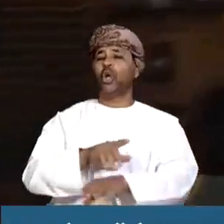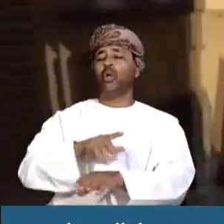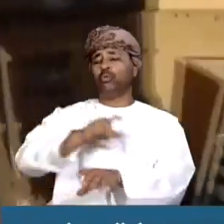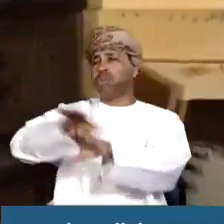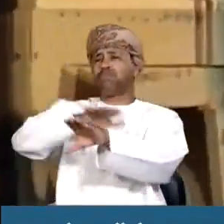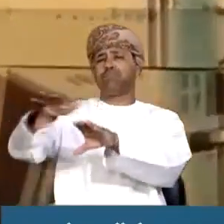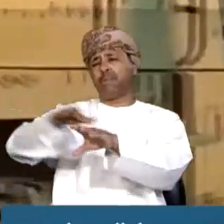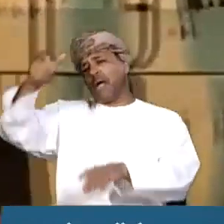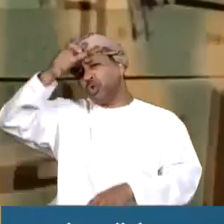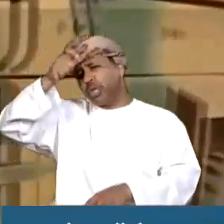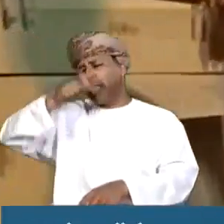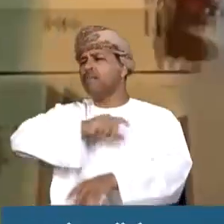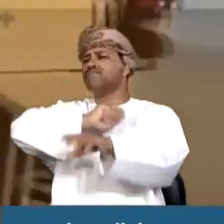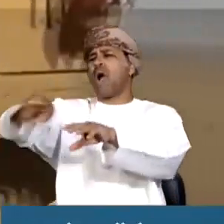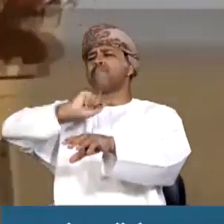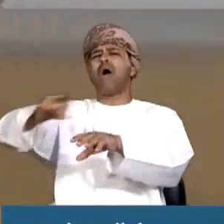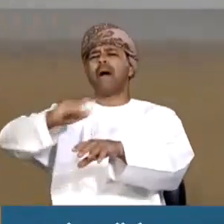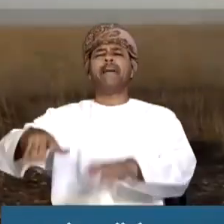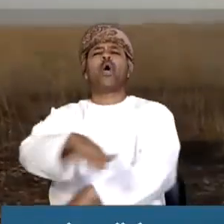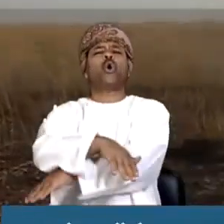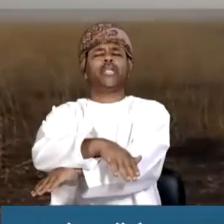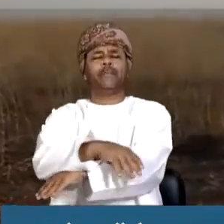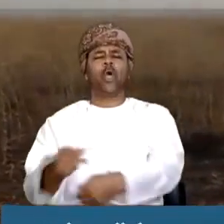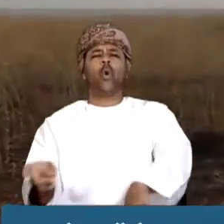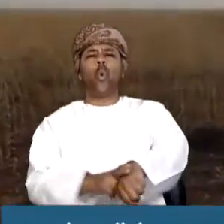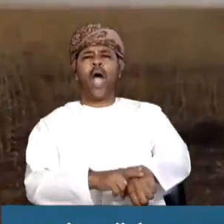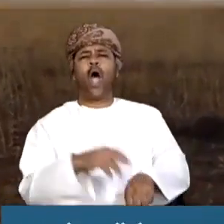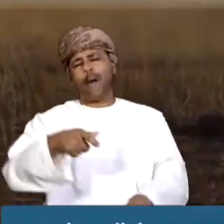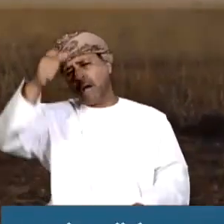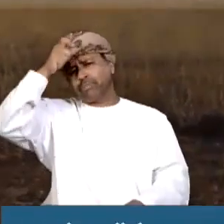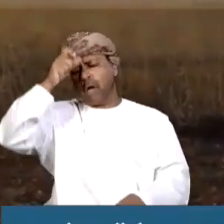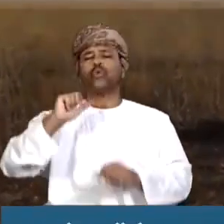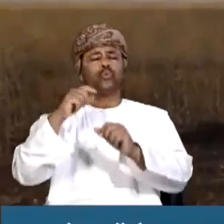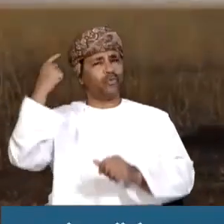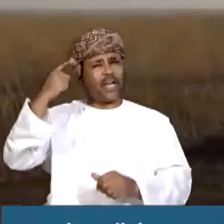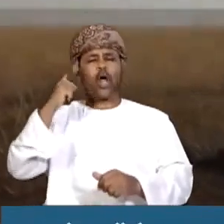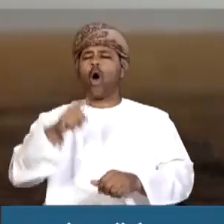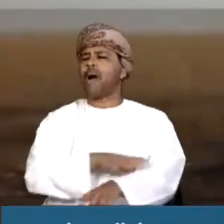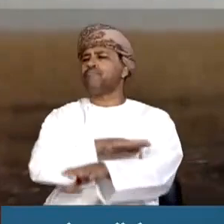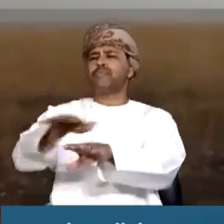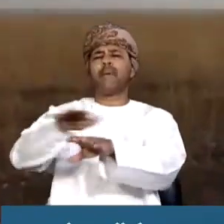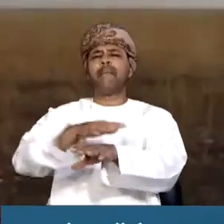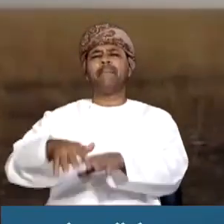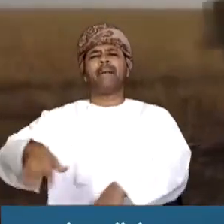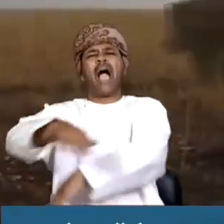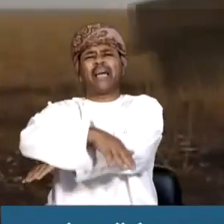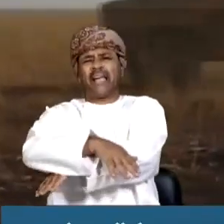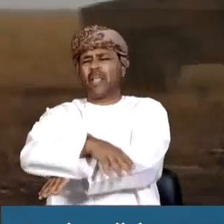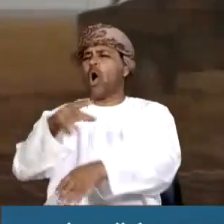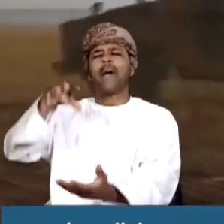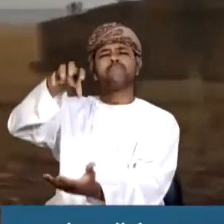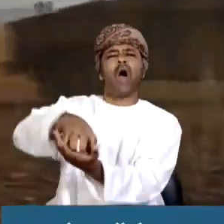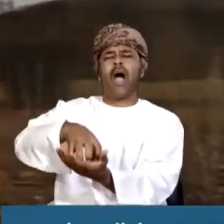مسلحي وحدات حماية الشعب الكردية، كما لوحت أنقرة بشن عملية عسكرية ضد المقاتلين الأكراد الذين يسيطرون